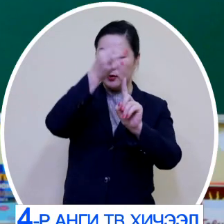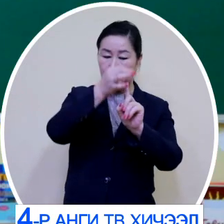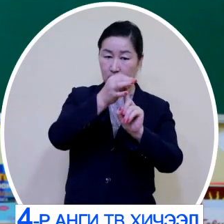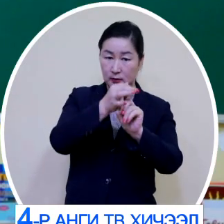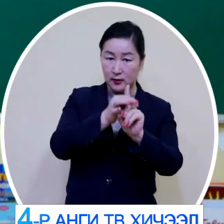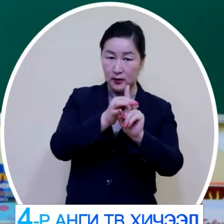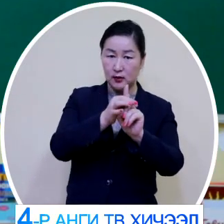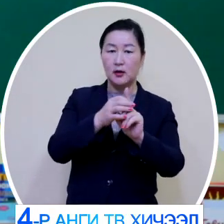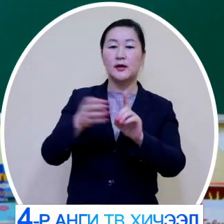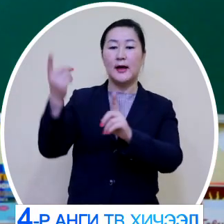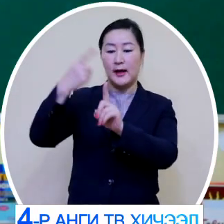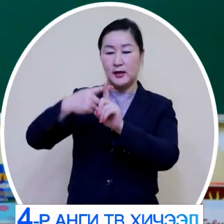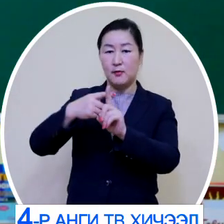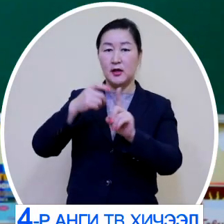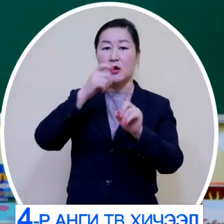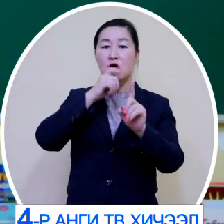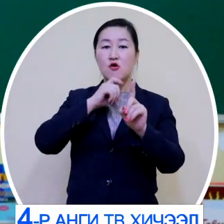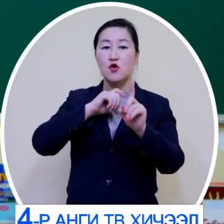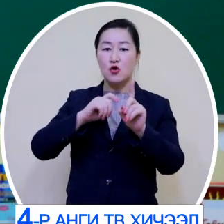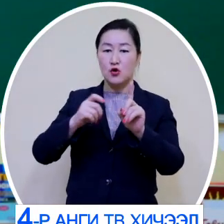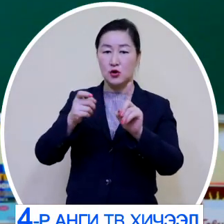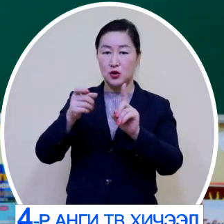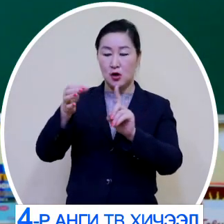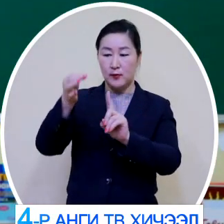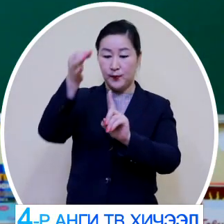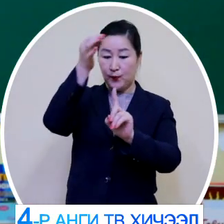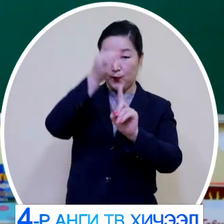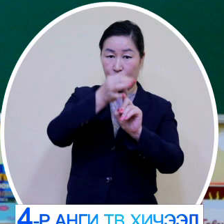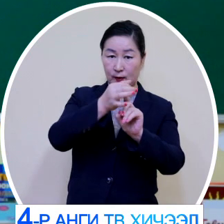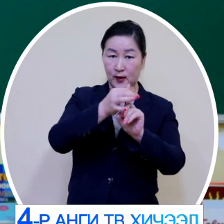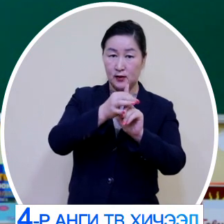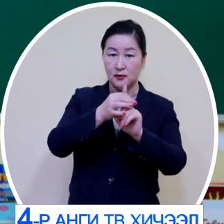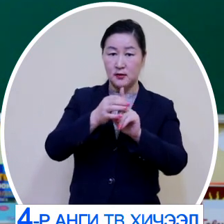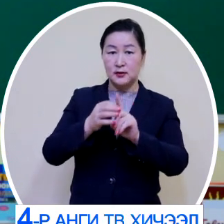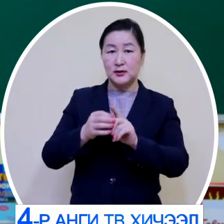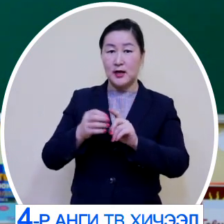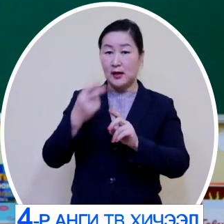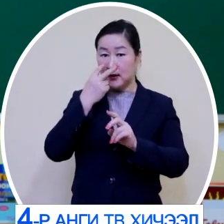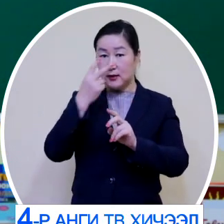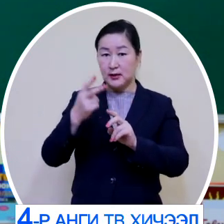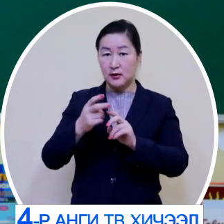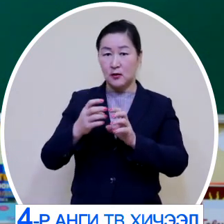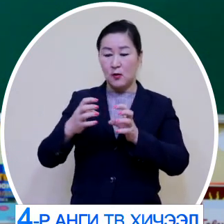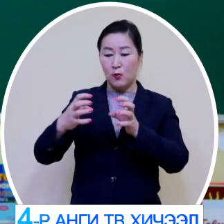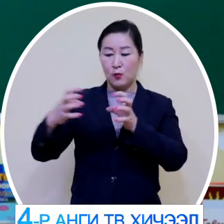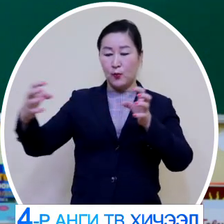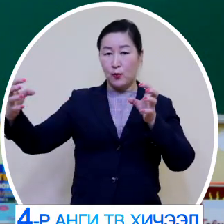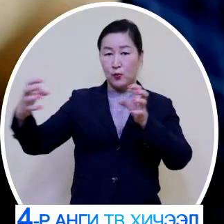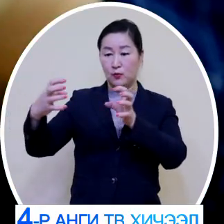За, энэ яагаад соронзнууд маань хоорондоо зайтай болоод байна? Яагаад бие биенийгаа түлхээд